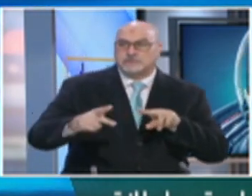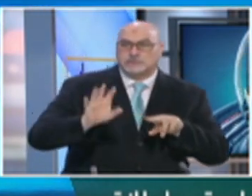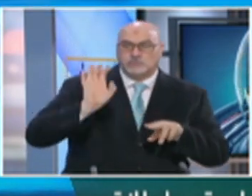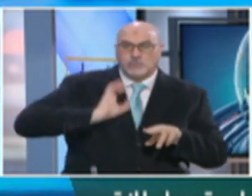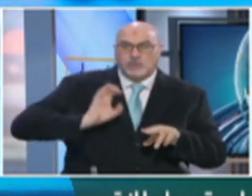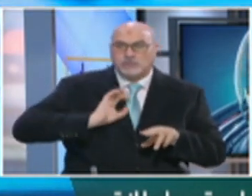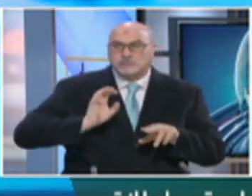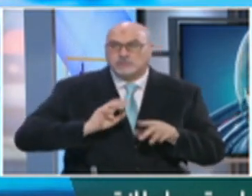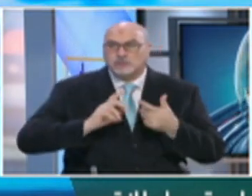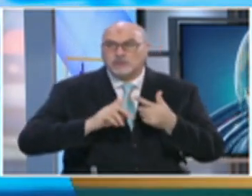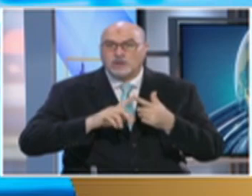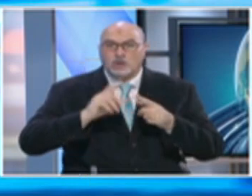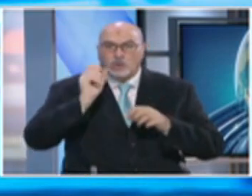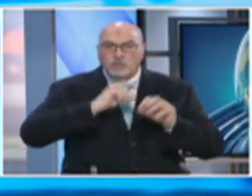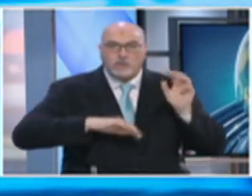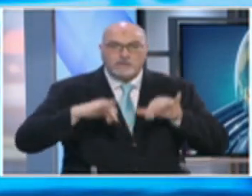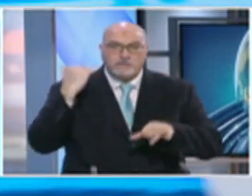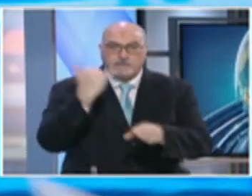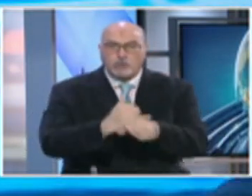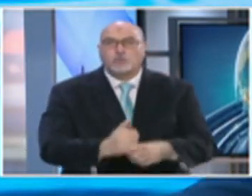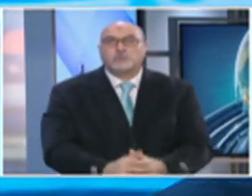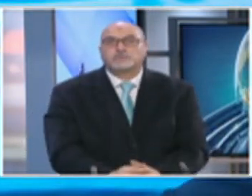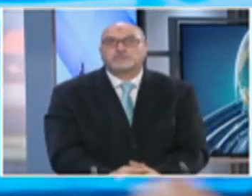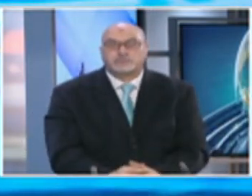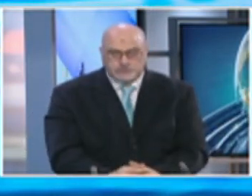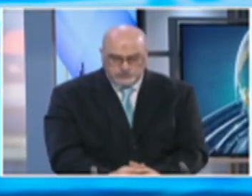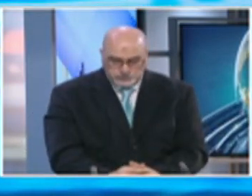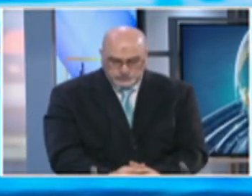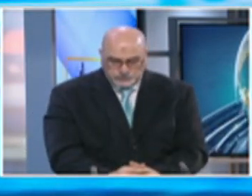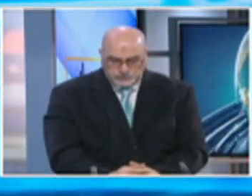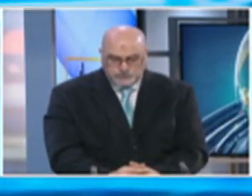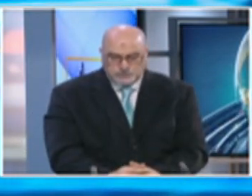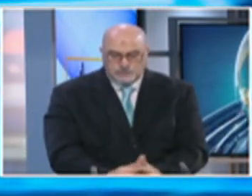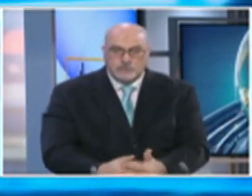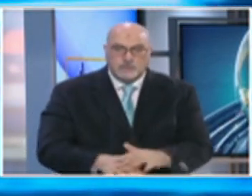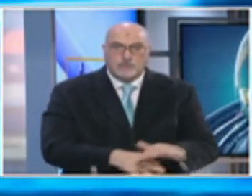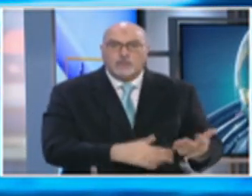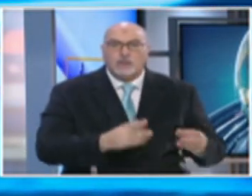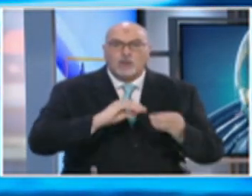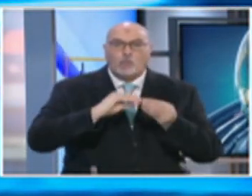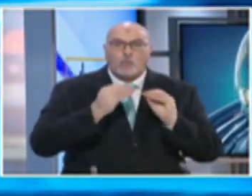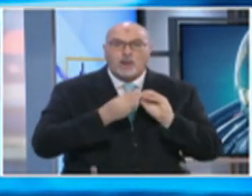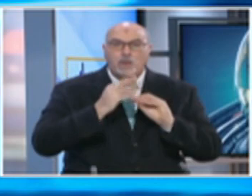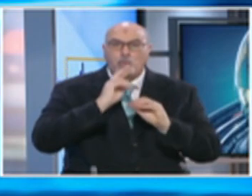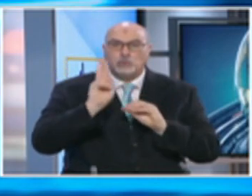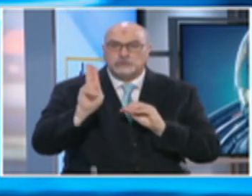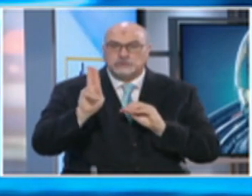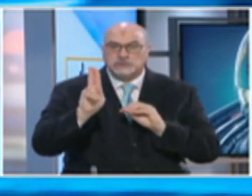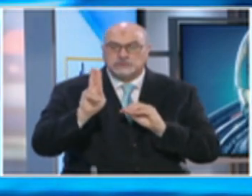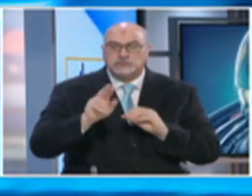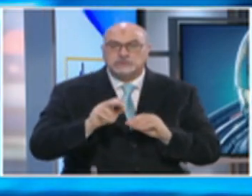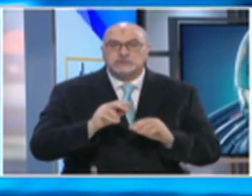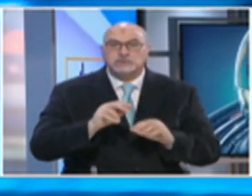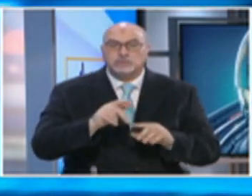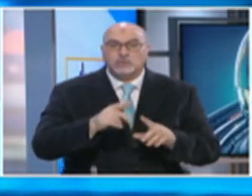فاشلة لتغليط الرأي العام. في تطورات الأزمة الأوكرانية الروسية